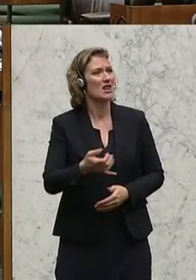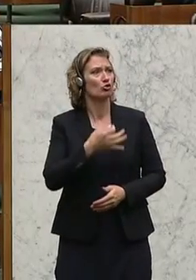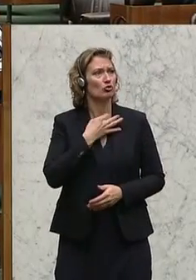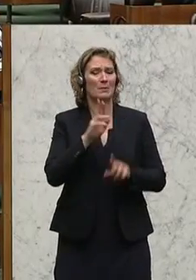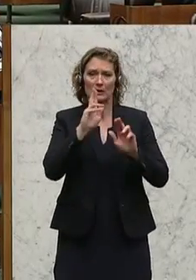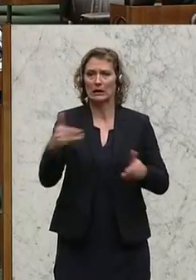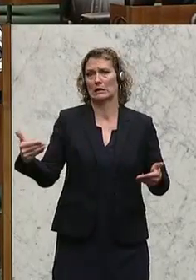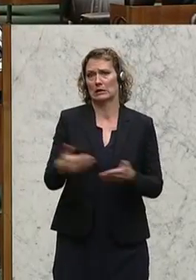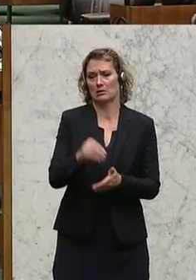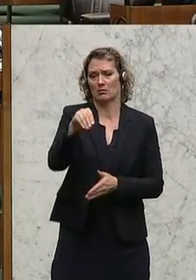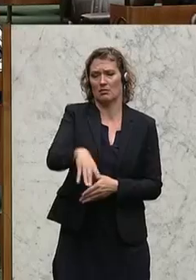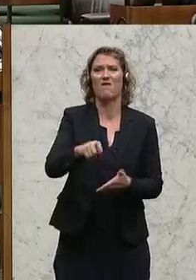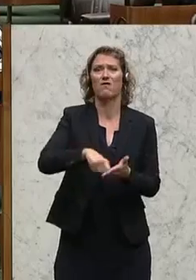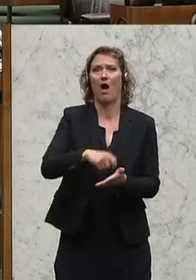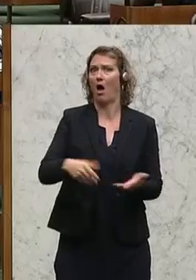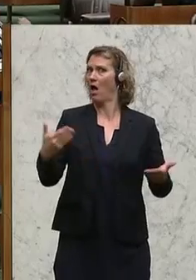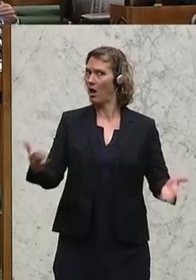Strache.